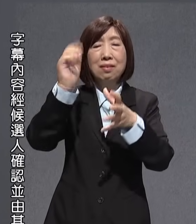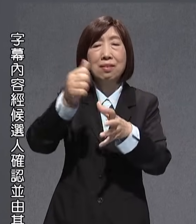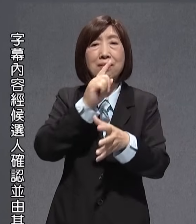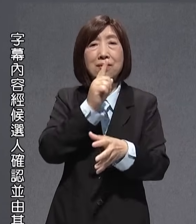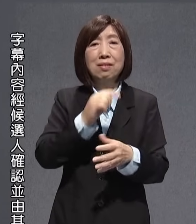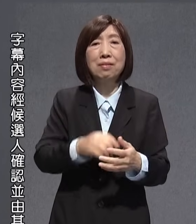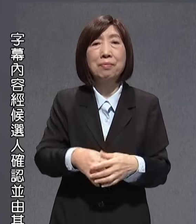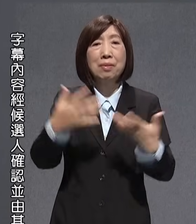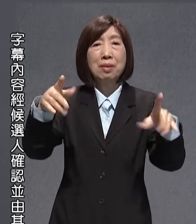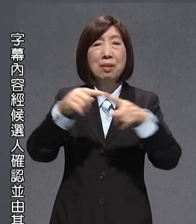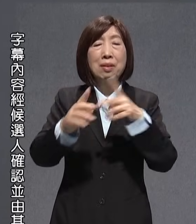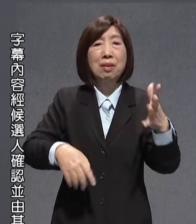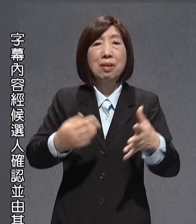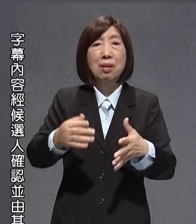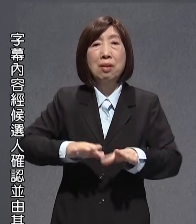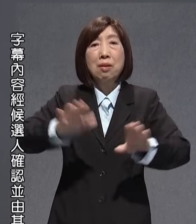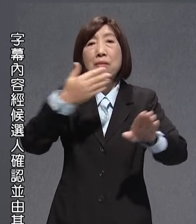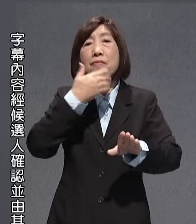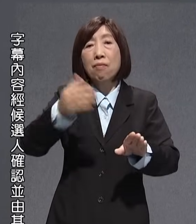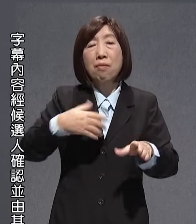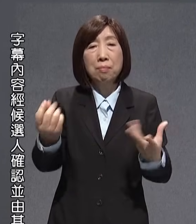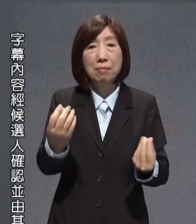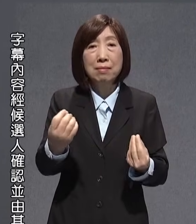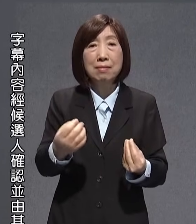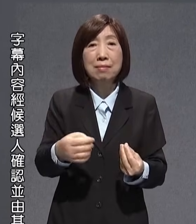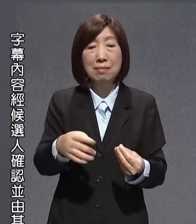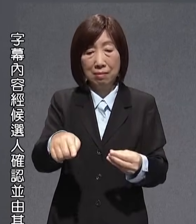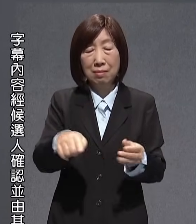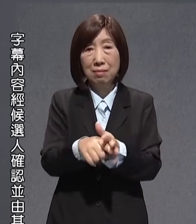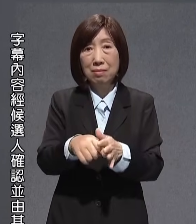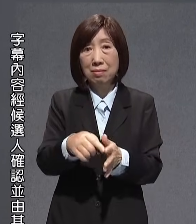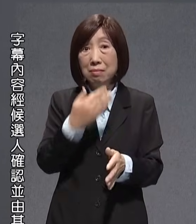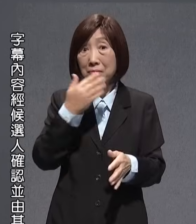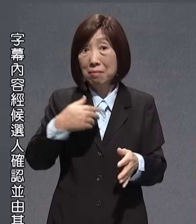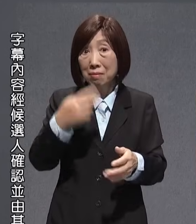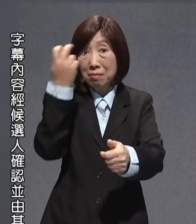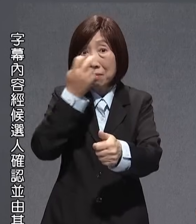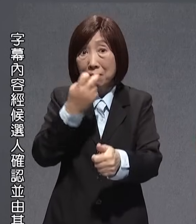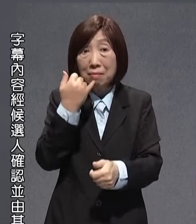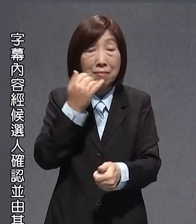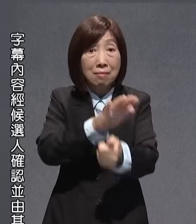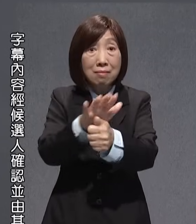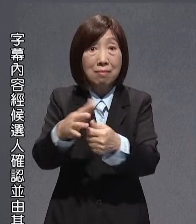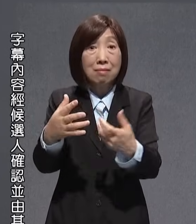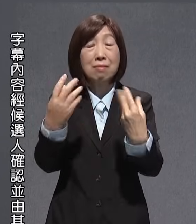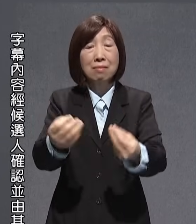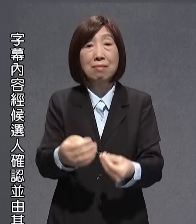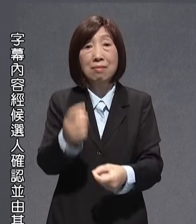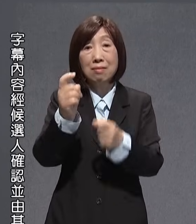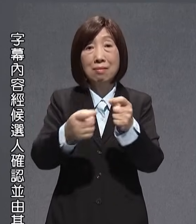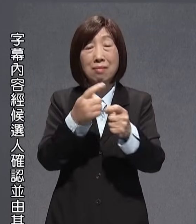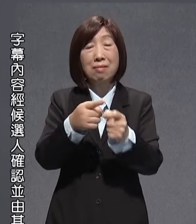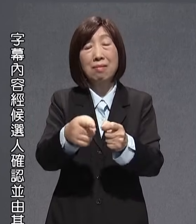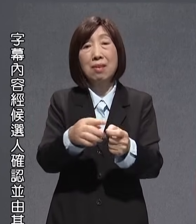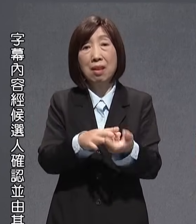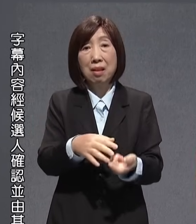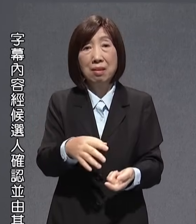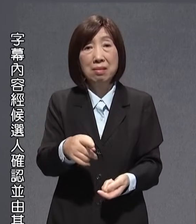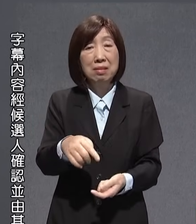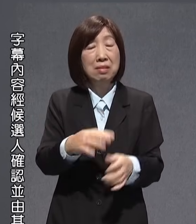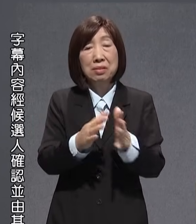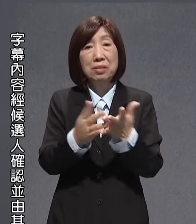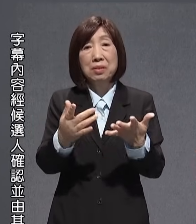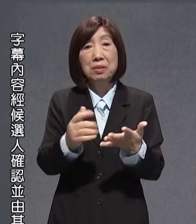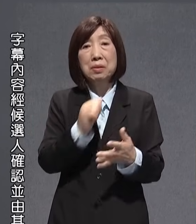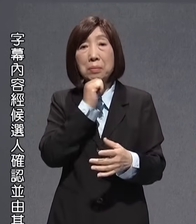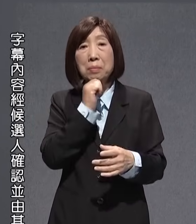多人不会因为有投资的成长的获利而得到照顾啊，没有啊，所以10年的痛苦指数这么高，贫